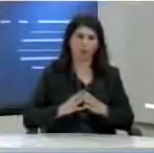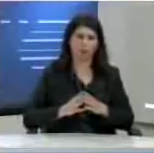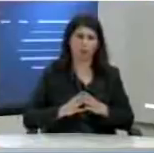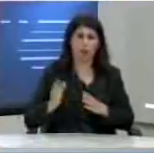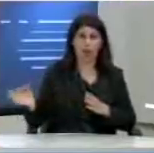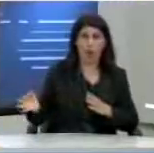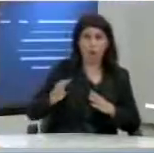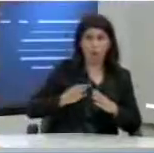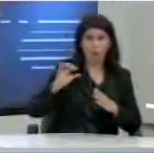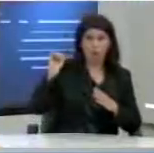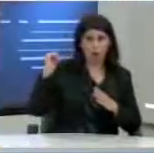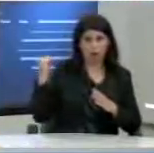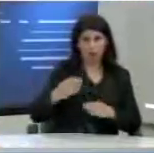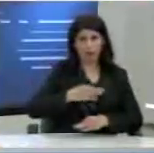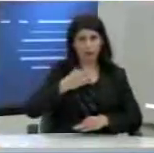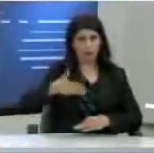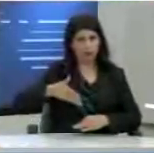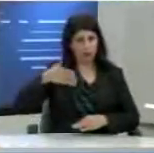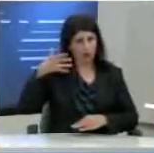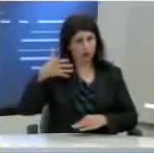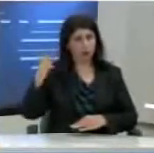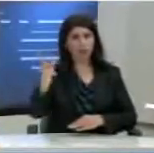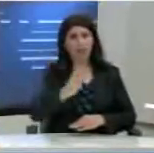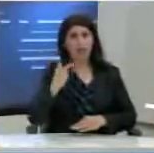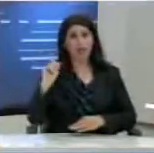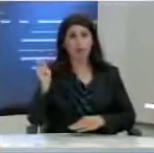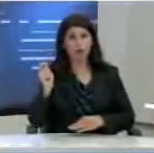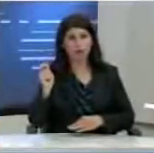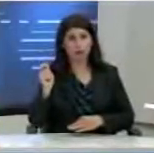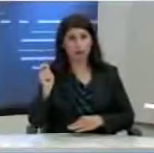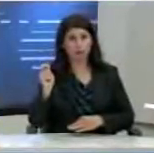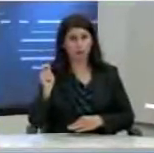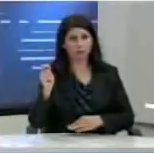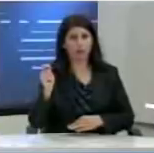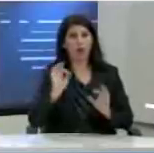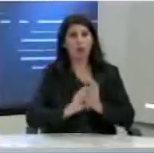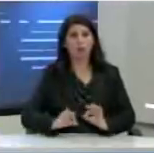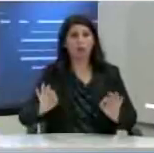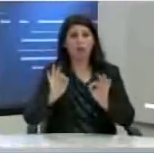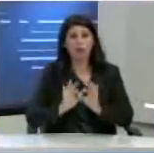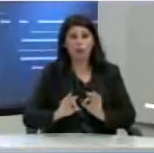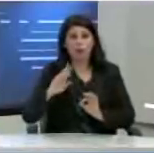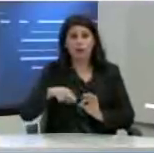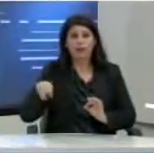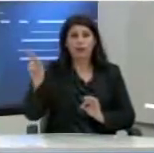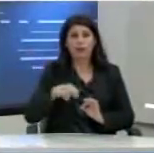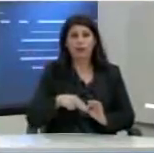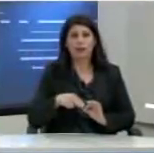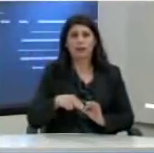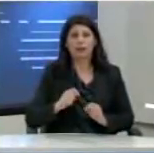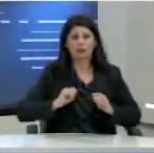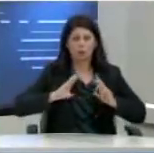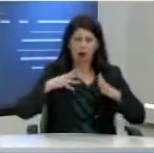Μου είπατε προχθές, κύριε Μητσοτάκη, ότι η κοινωνική μας πολιτική προβλέπει την κατάργηση του εκτρώματος